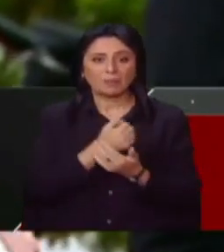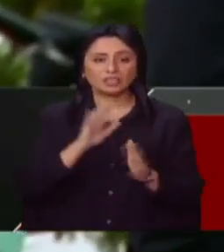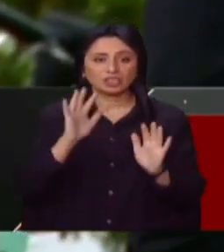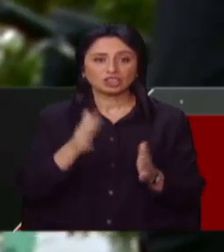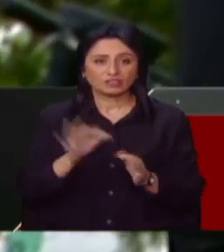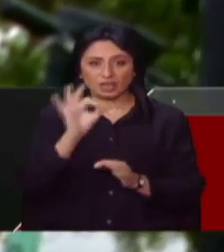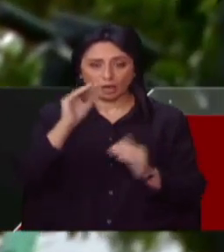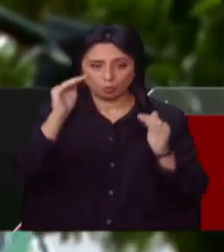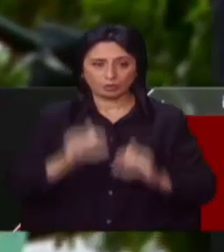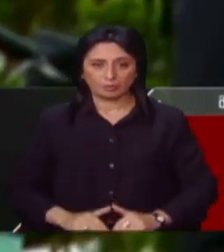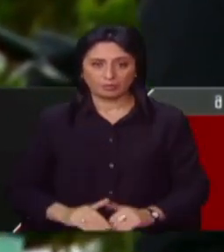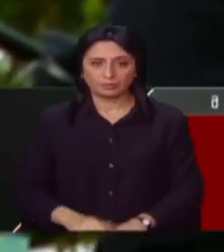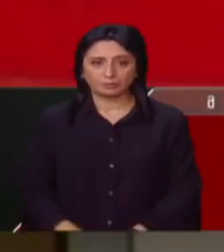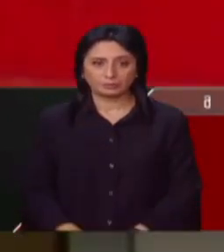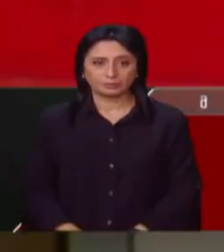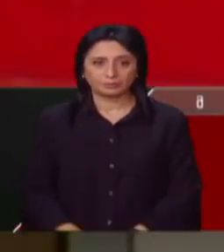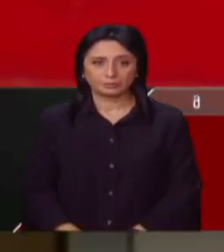შემთხვევაში განულდება.